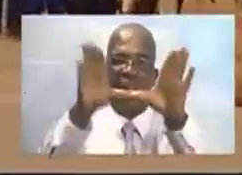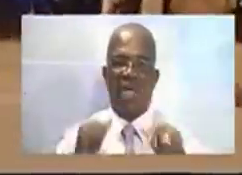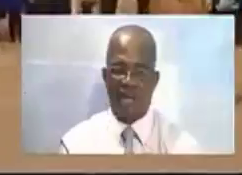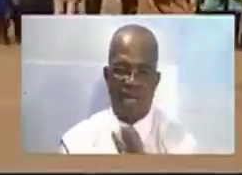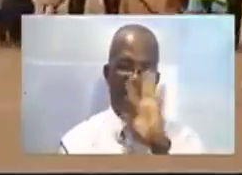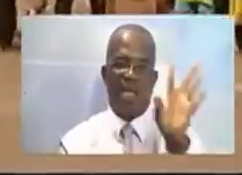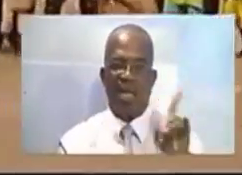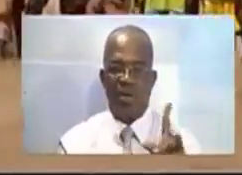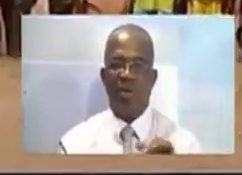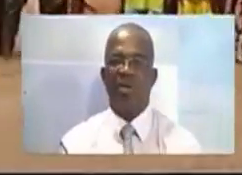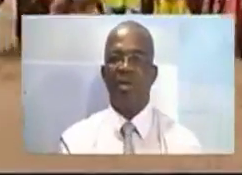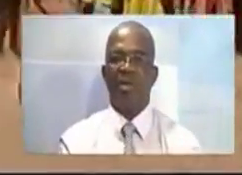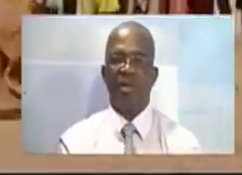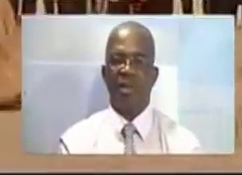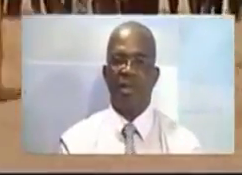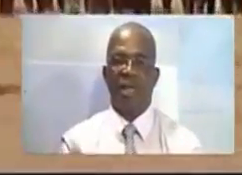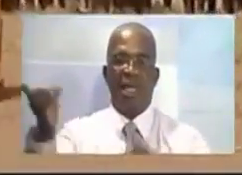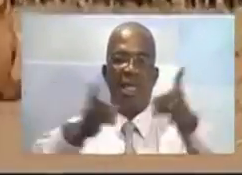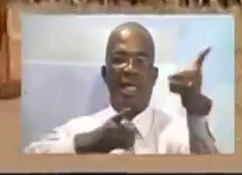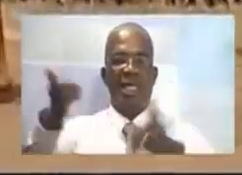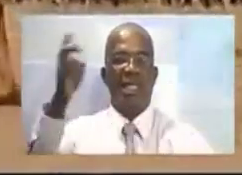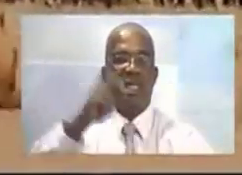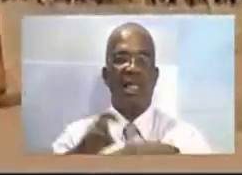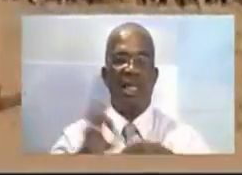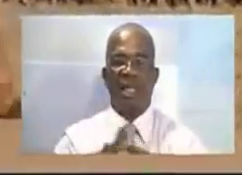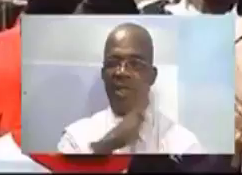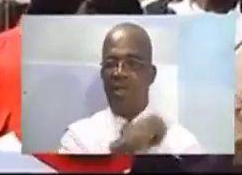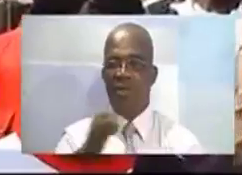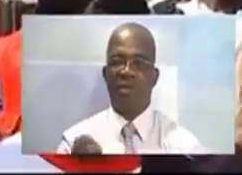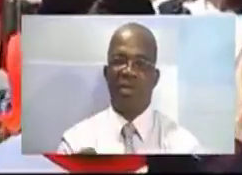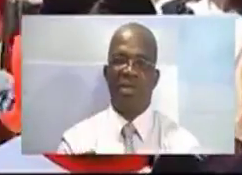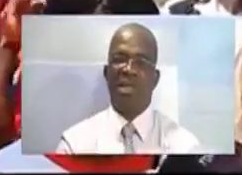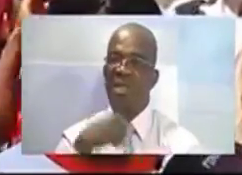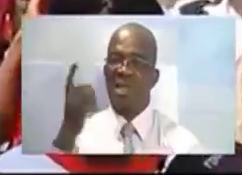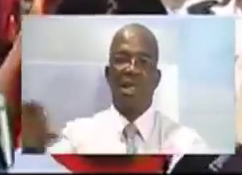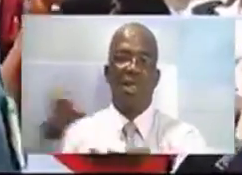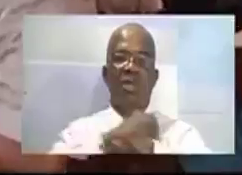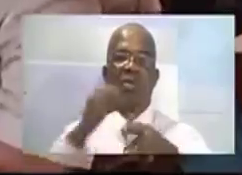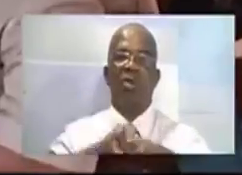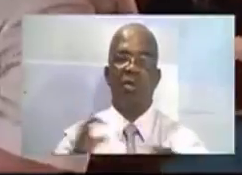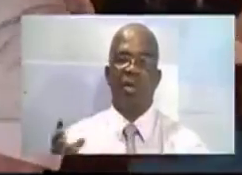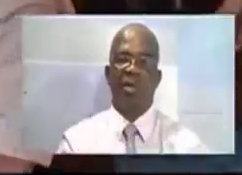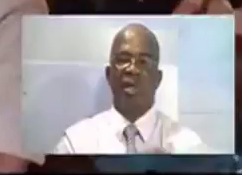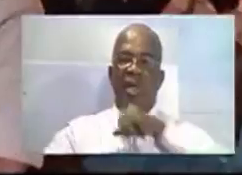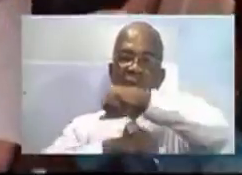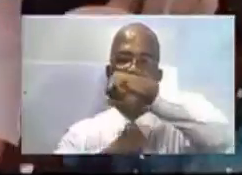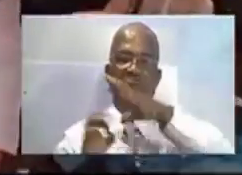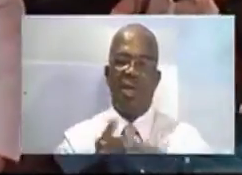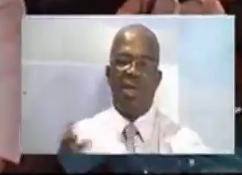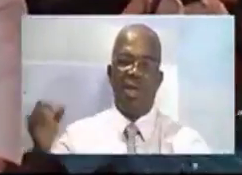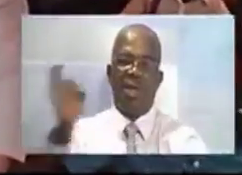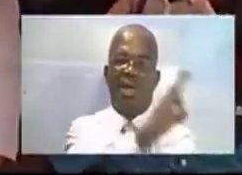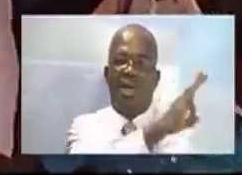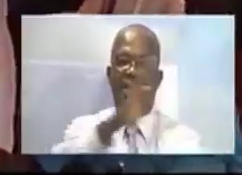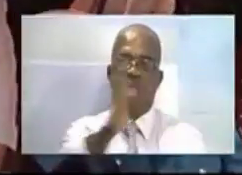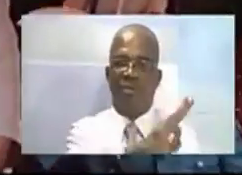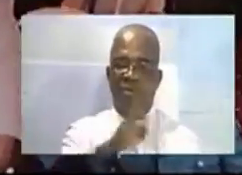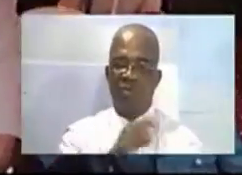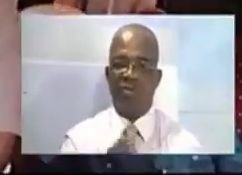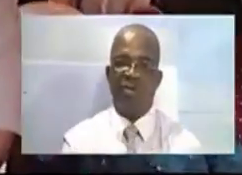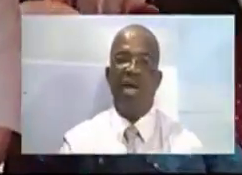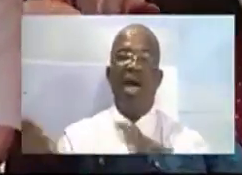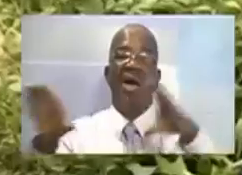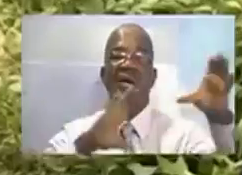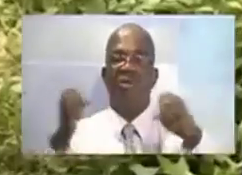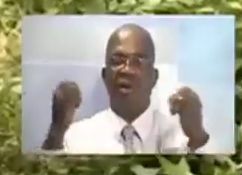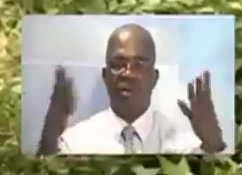la direction de l'Office ivoirien des parcs et réserves, OIPR, a lancé à cet effet un prix vert. L'initiative vise donc